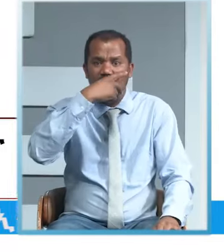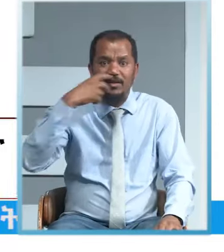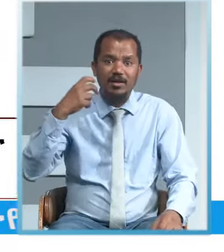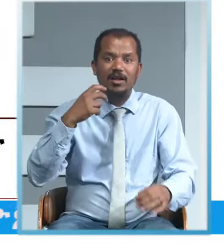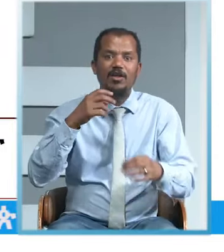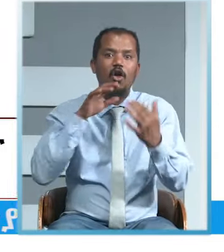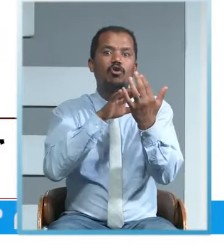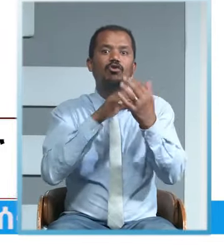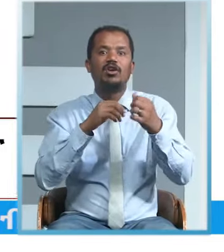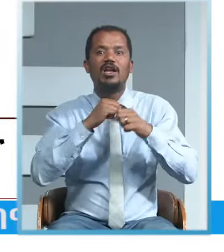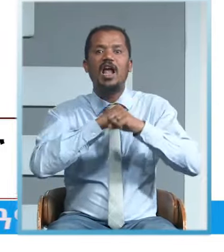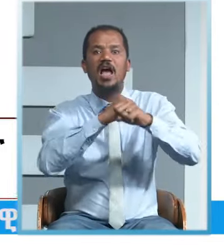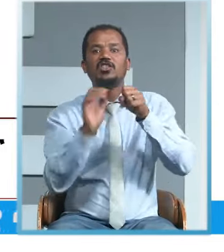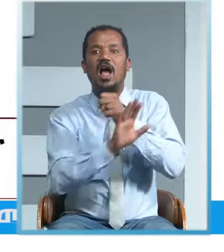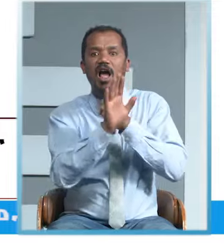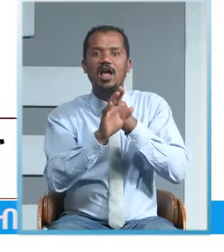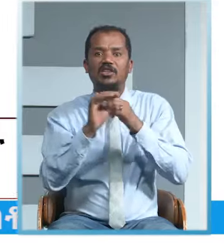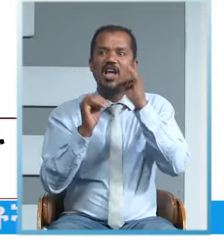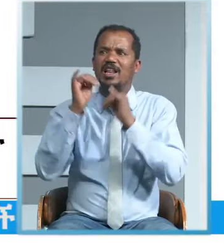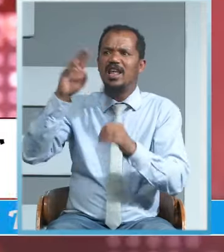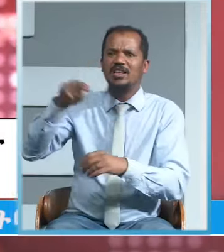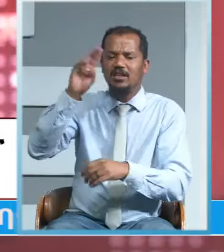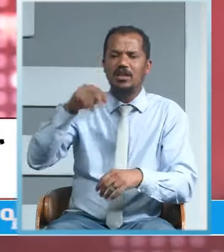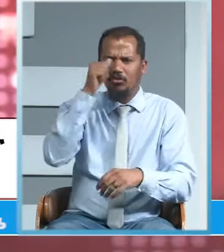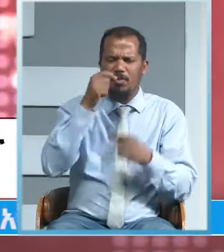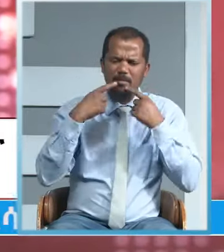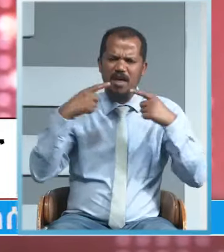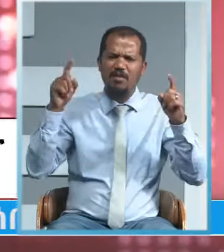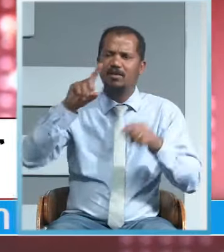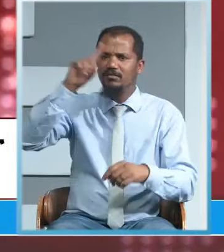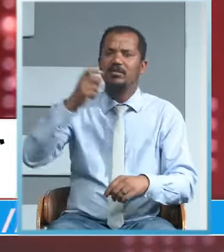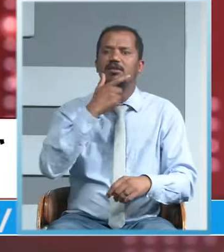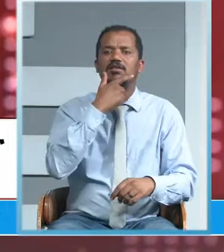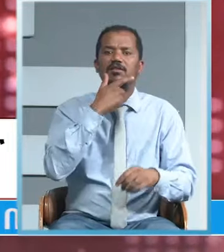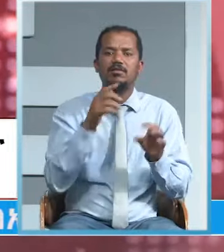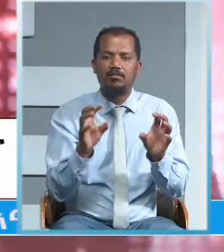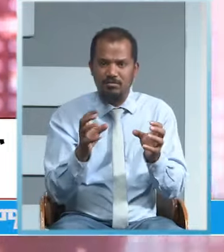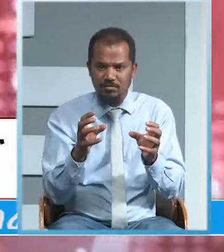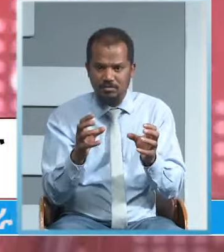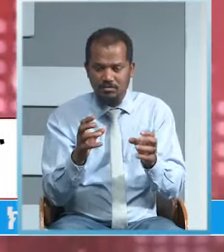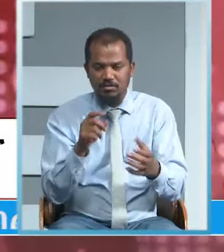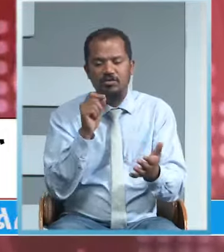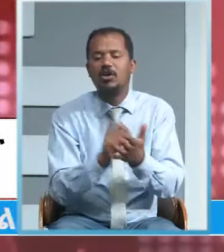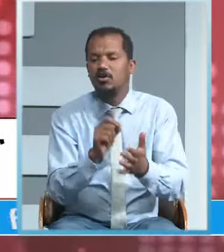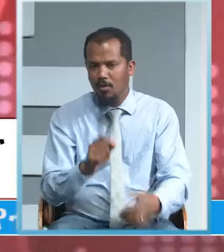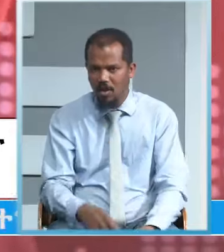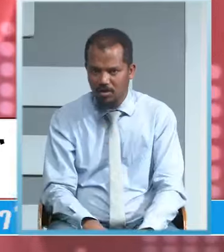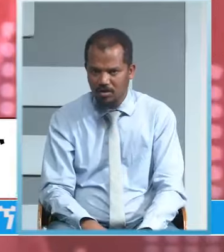የጦር ጋሻ የጨረታ ሂደት እንዲሰረዝ ኢትዮጵያ በይፋ መጠየቋን የእንግሊዝ መገናኛ ብዙሃን